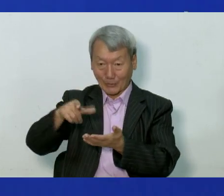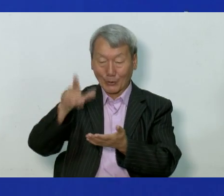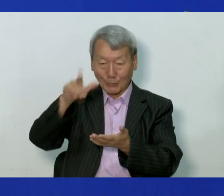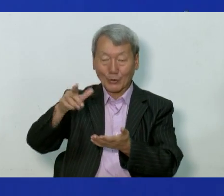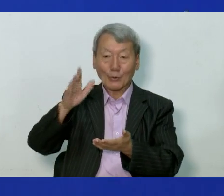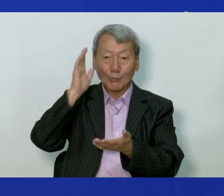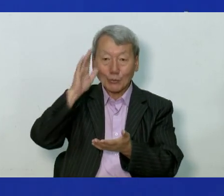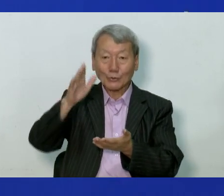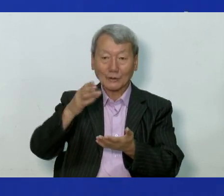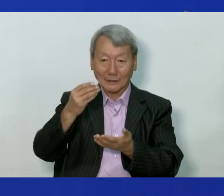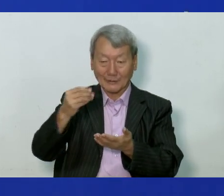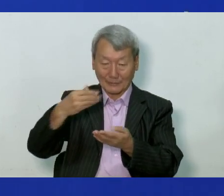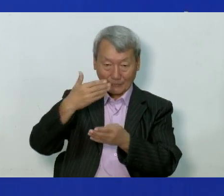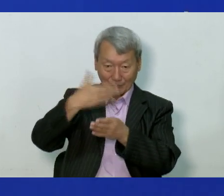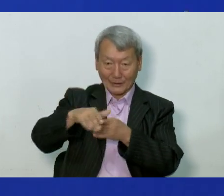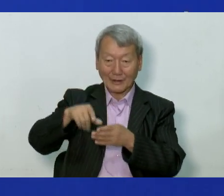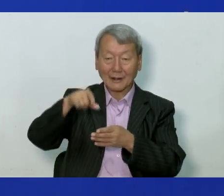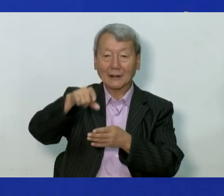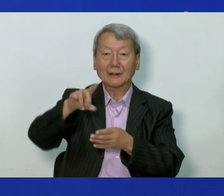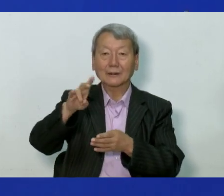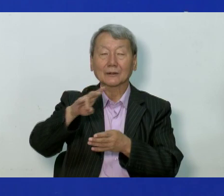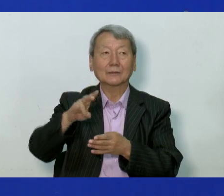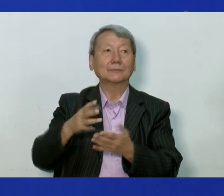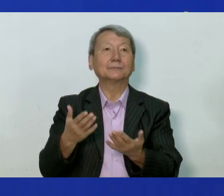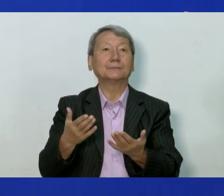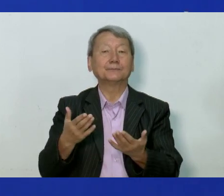по этим средствам начнутся